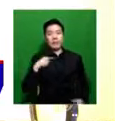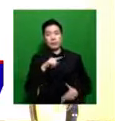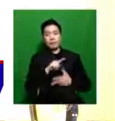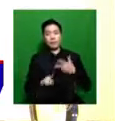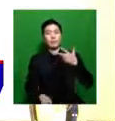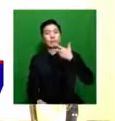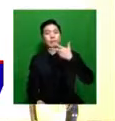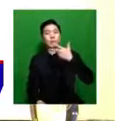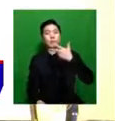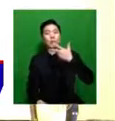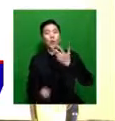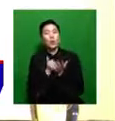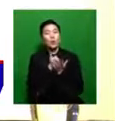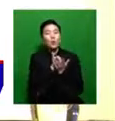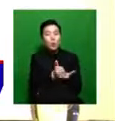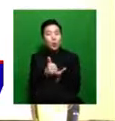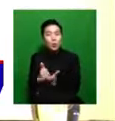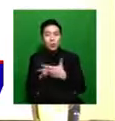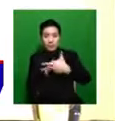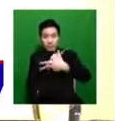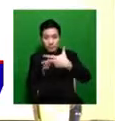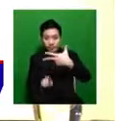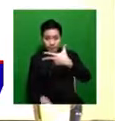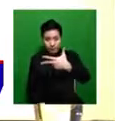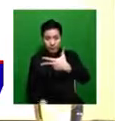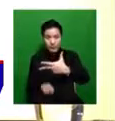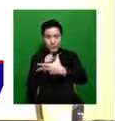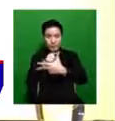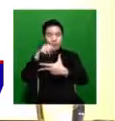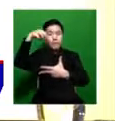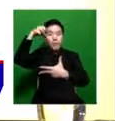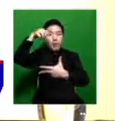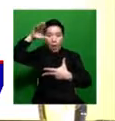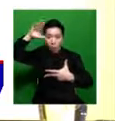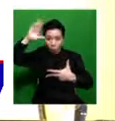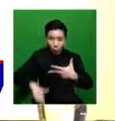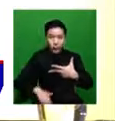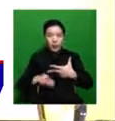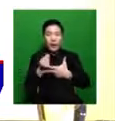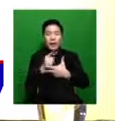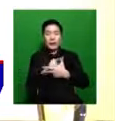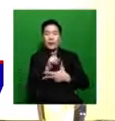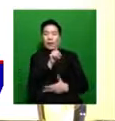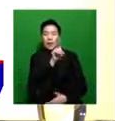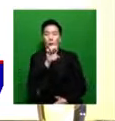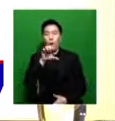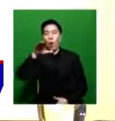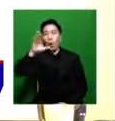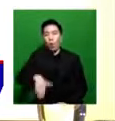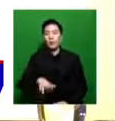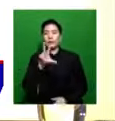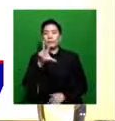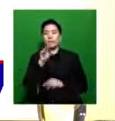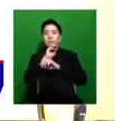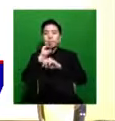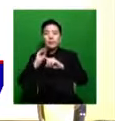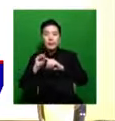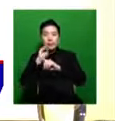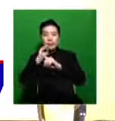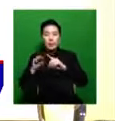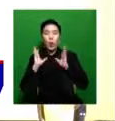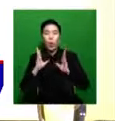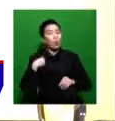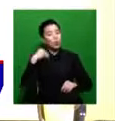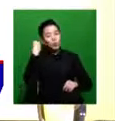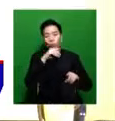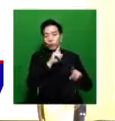วยกันที่จะช่วยเหลือนะคะอันที่1ก็คือลดค่าไฟฟ้าร้อยละ3สำหรับผู้ใช้ไฟฟ้าทุก